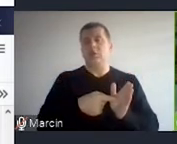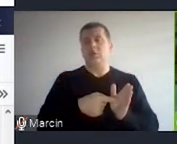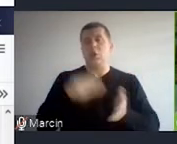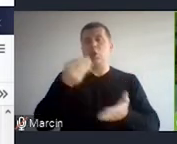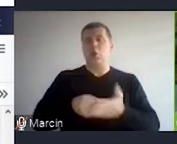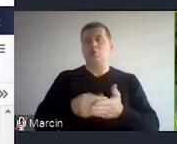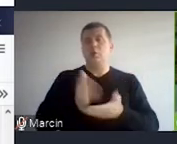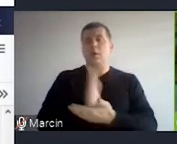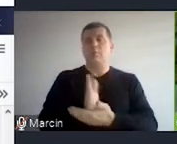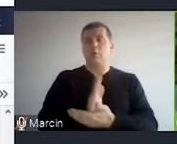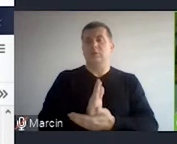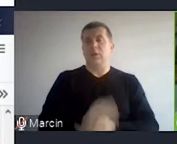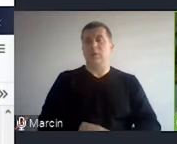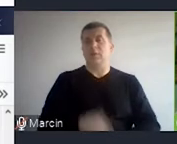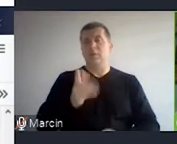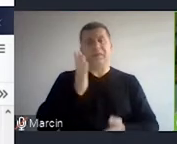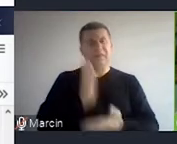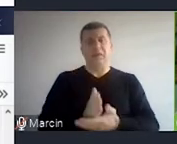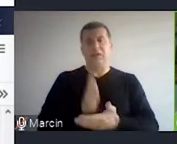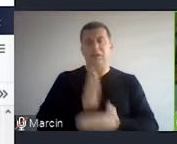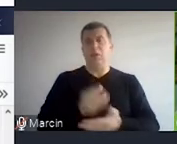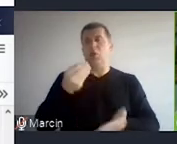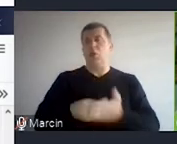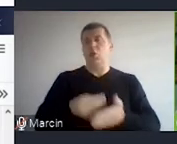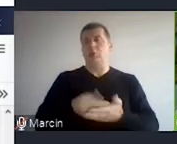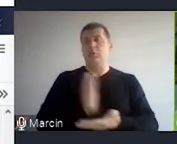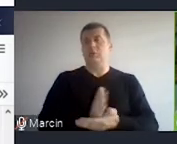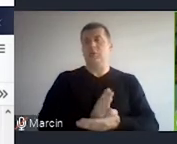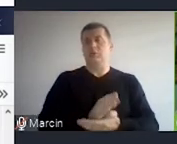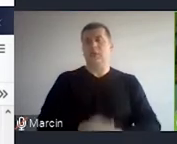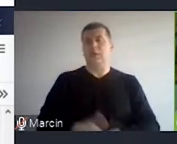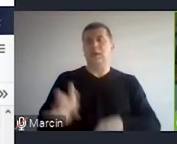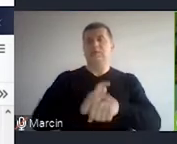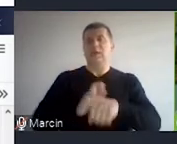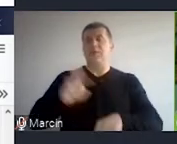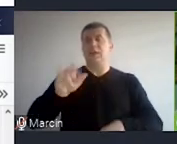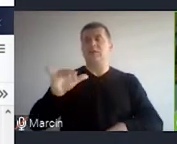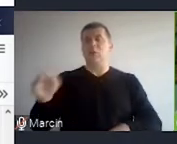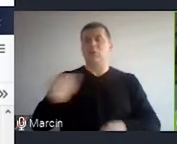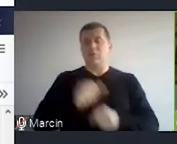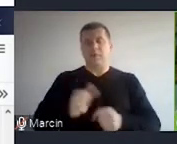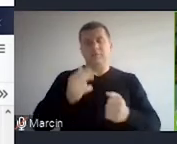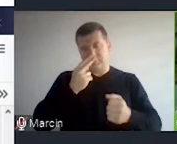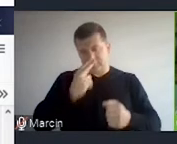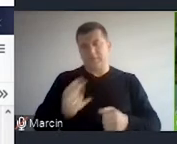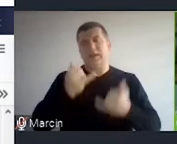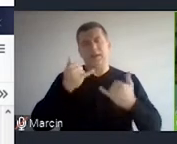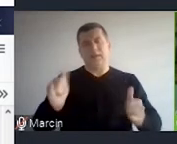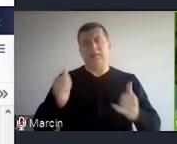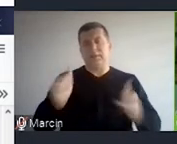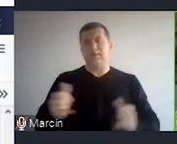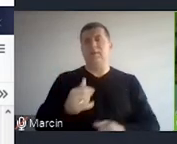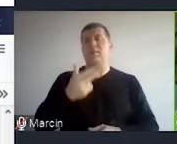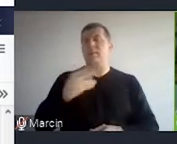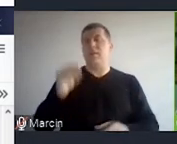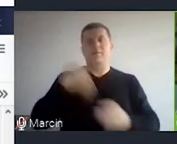kosztów pośrednich i tylko i wyłącznie kosztów pośrednich. Stawki ryczałtowe pojawiają się w innej formie, natomiast nie